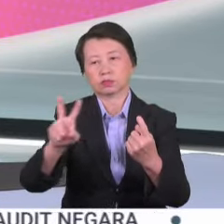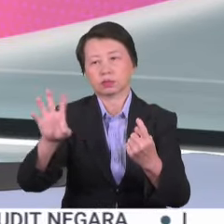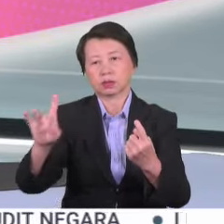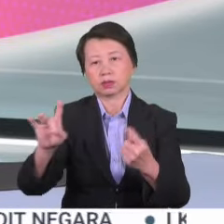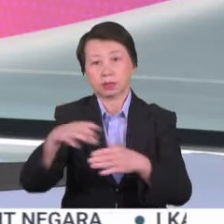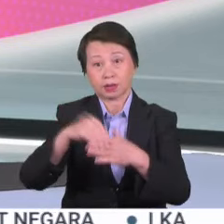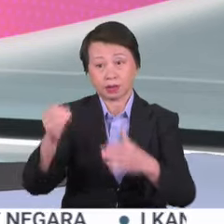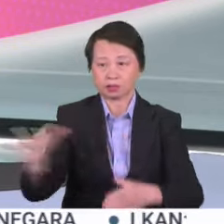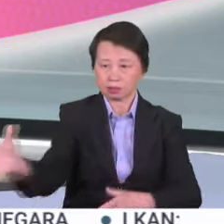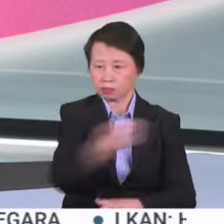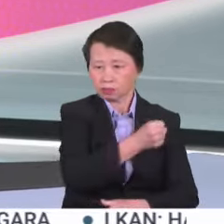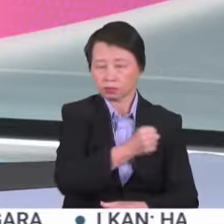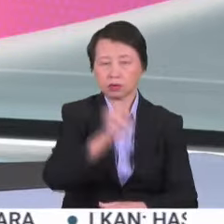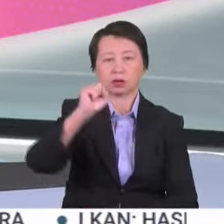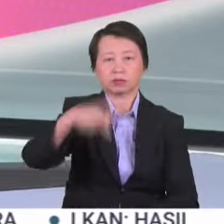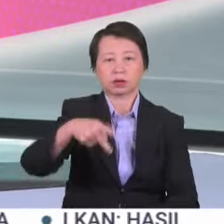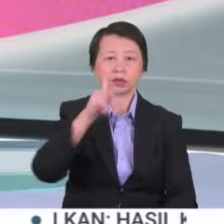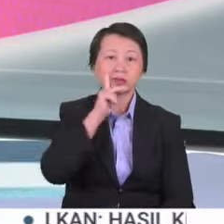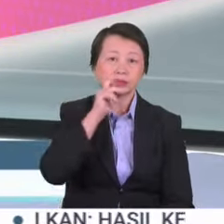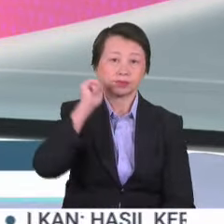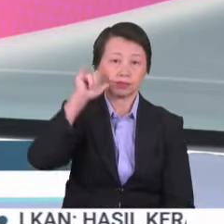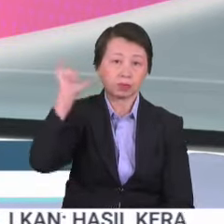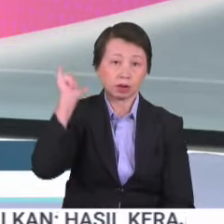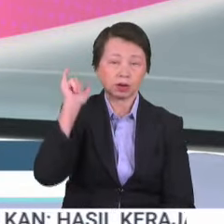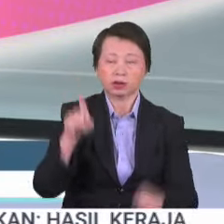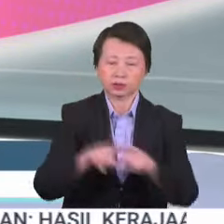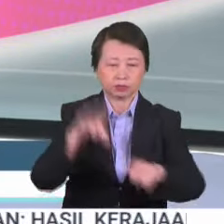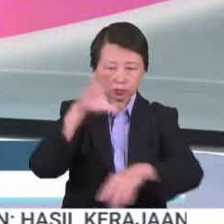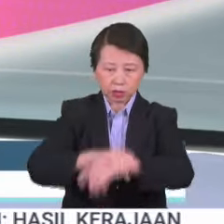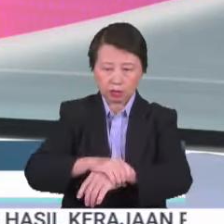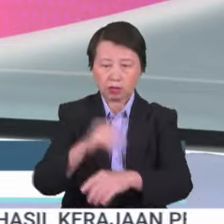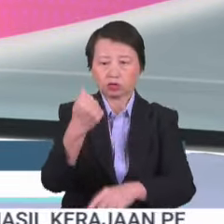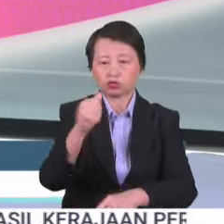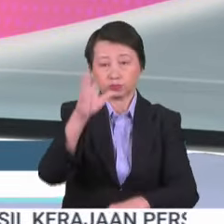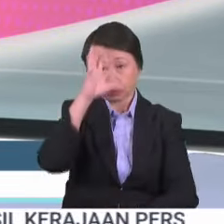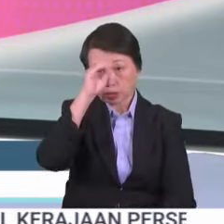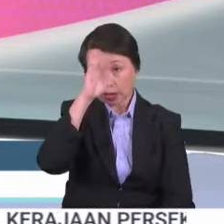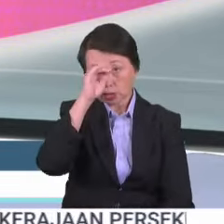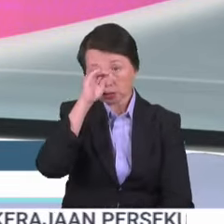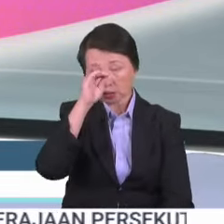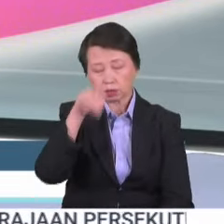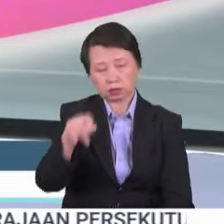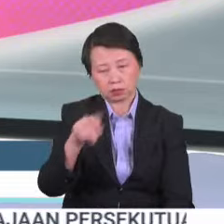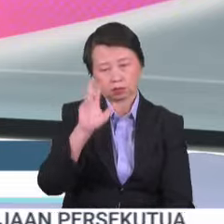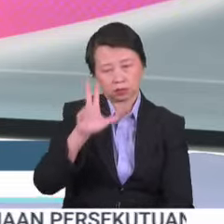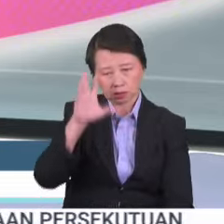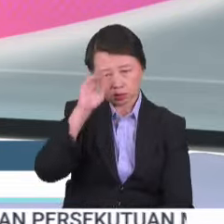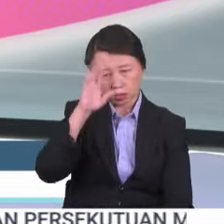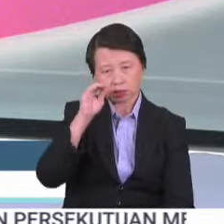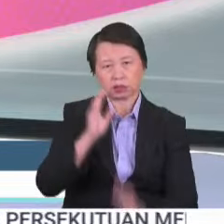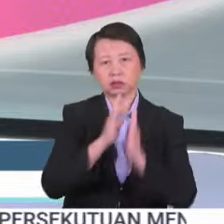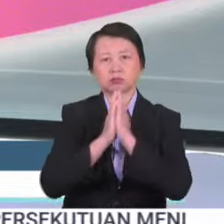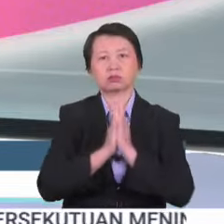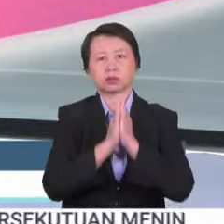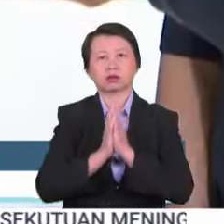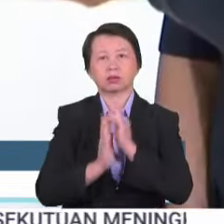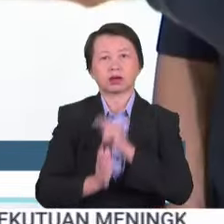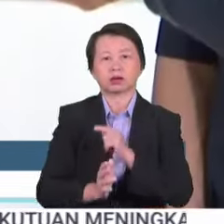RM162,628 dirampas di Sungai Petani, Kedah semalam. Turut ditahan 10 lelaki warga tempatan dan 3 lelaki warga Myanmar.